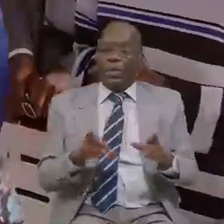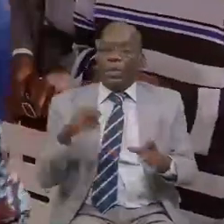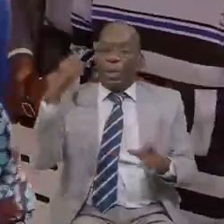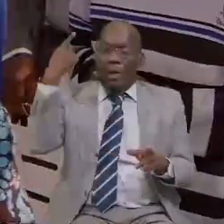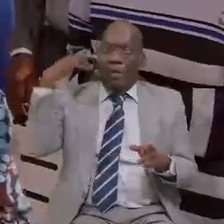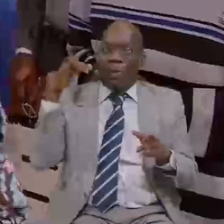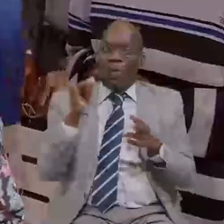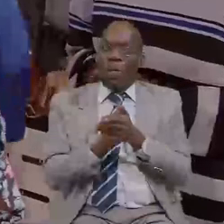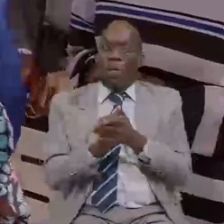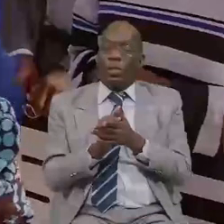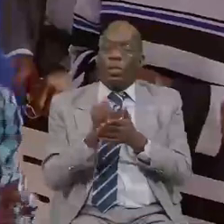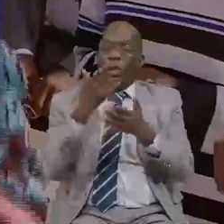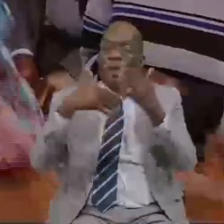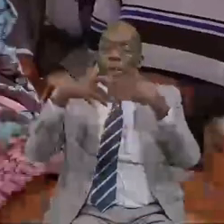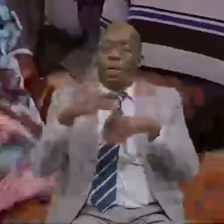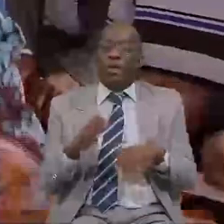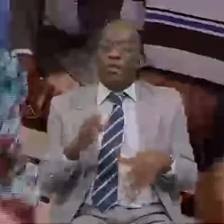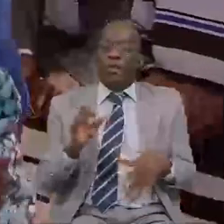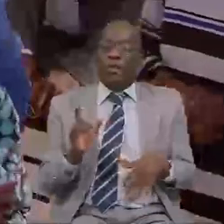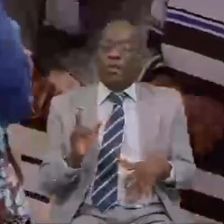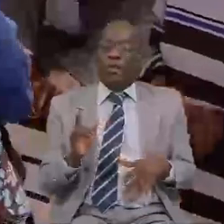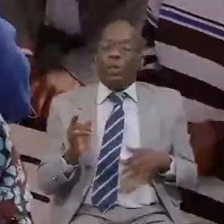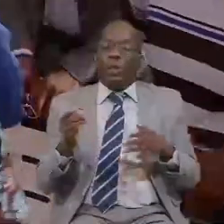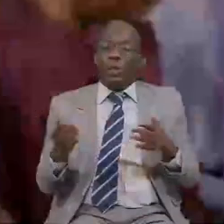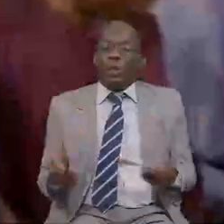pour cette élévation céleste.